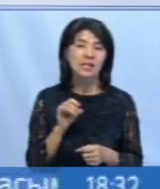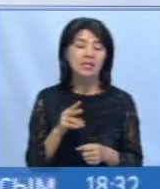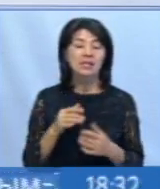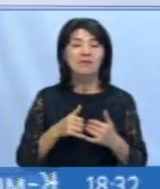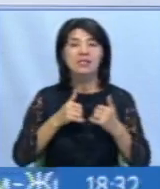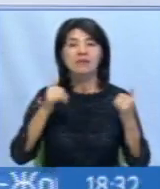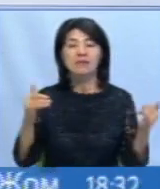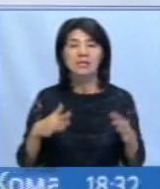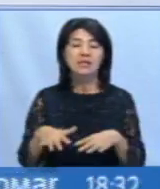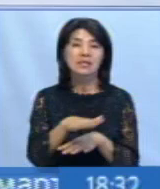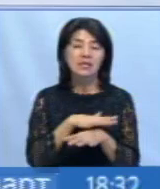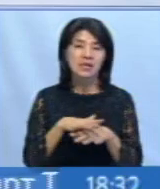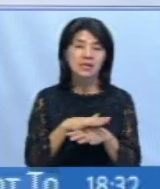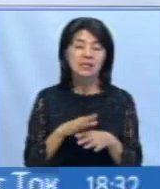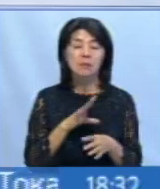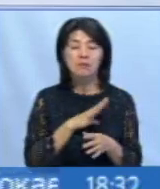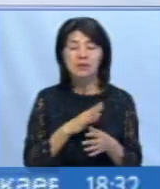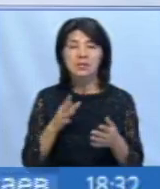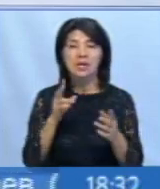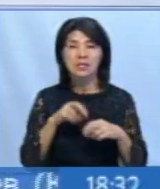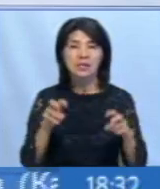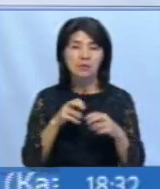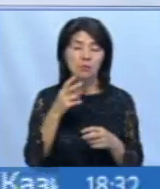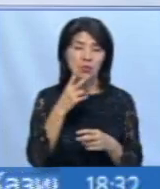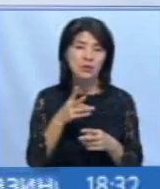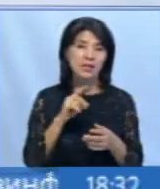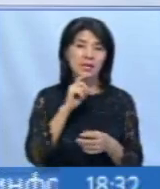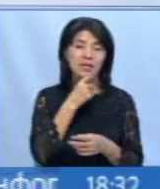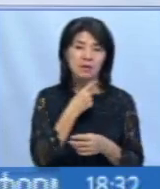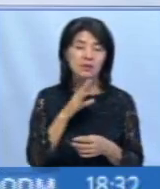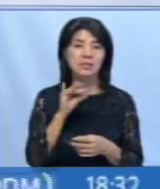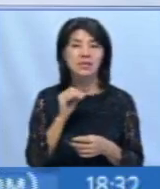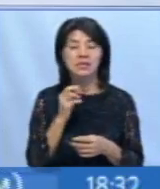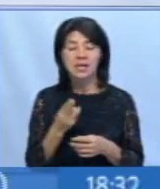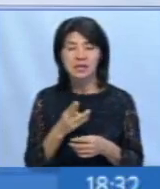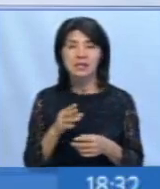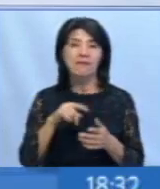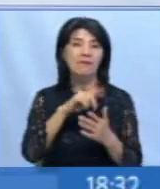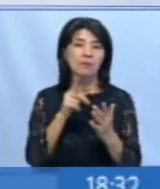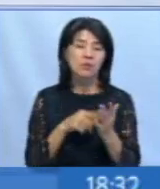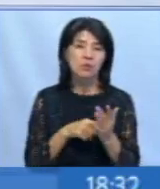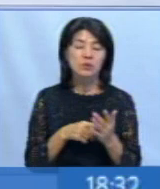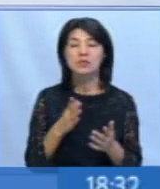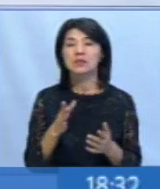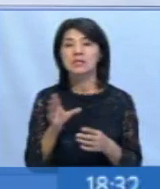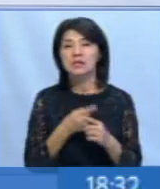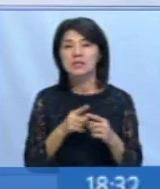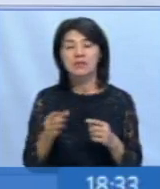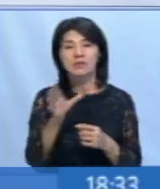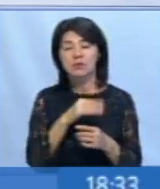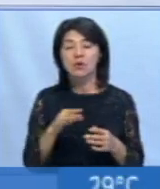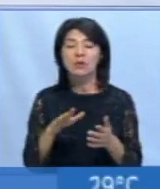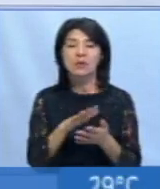числе были рассмотрены экономические и социальные вопросы. Принято решение о создании в структуре Народного